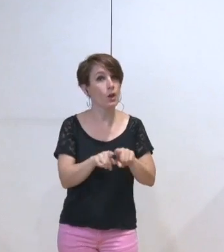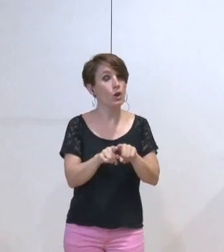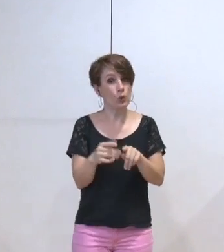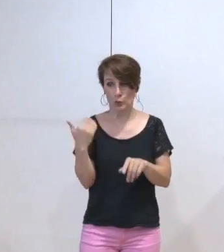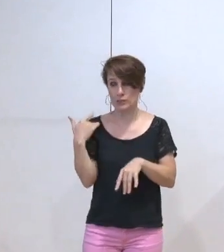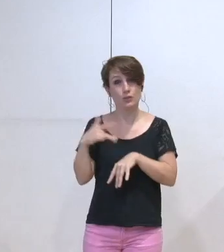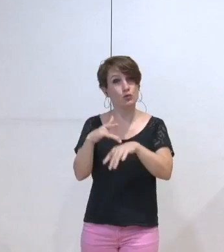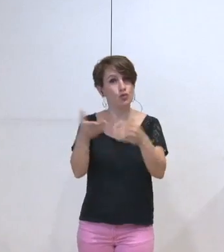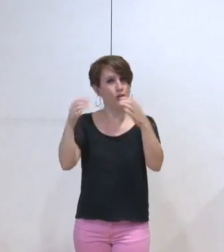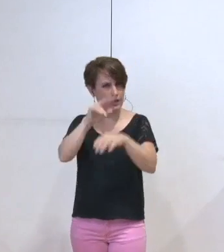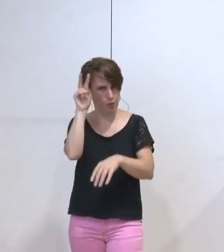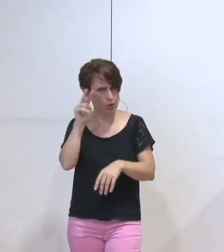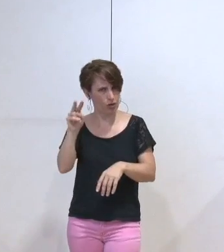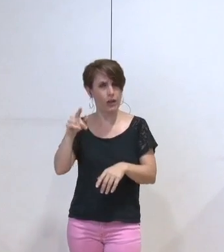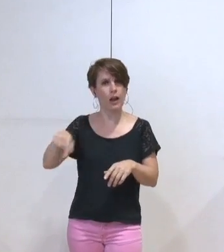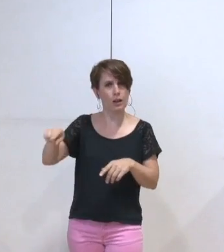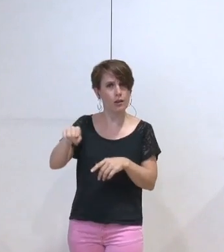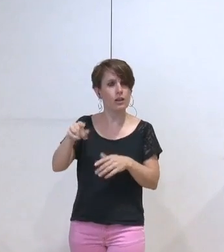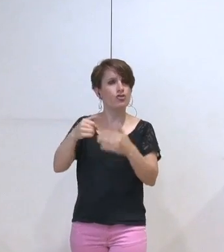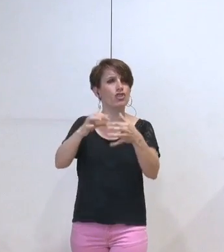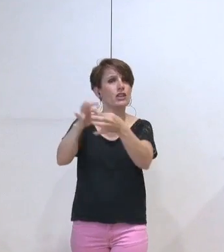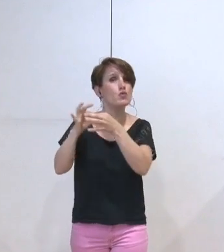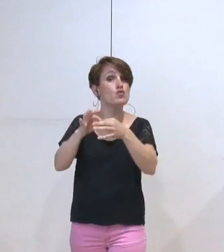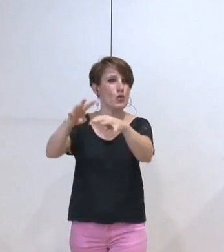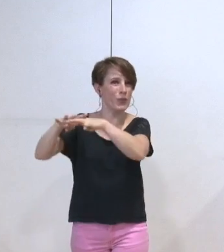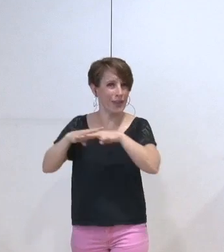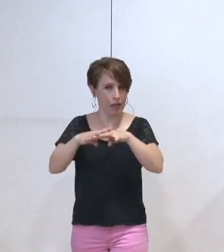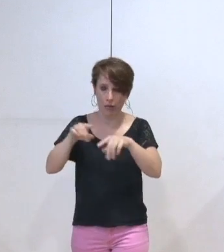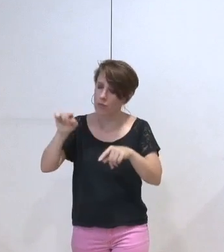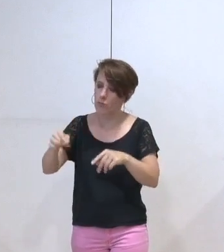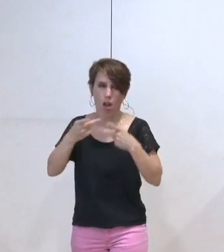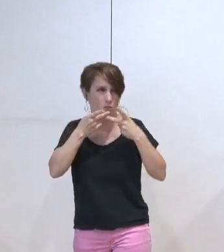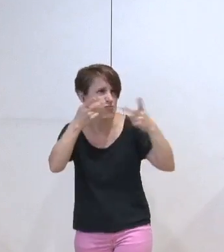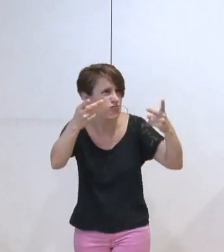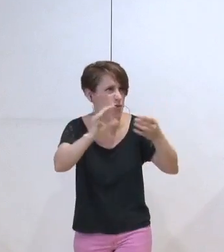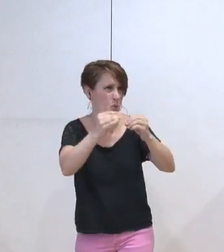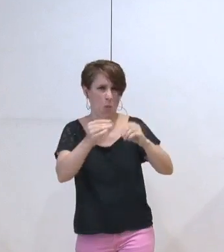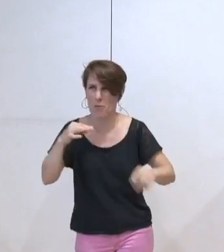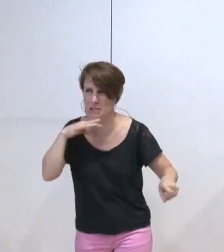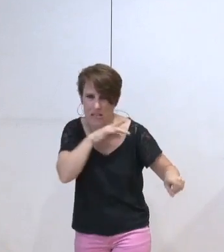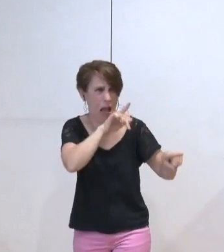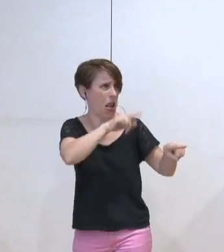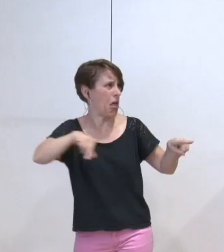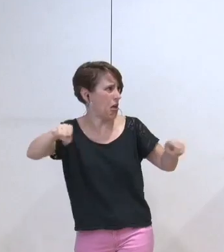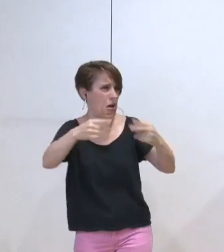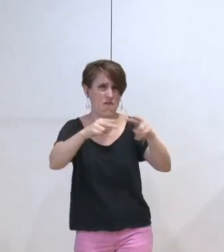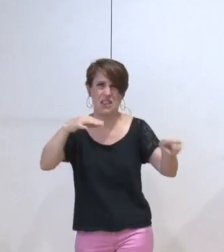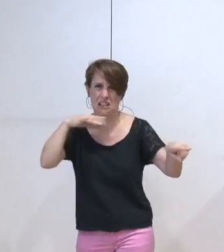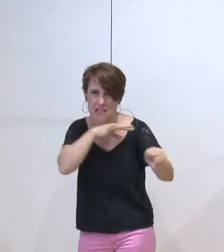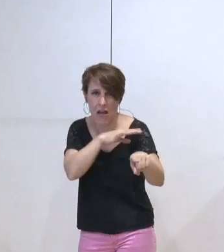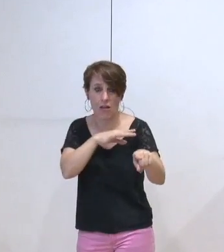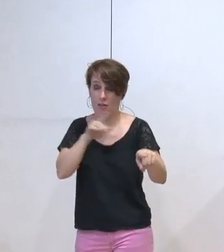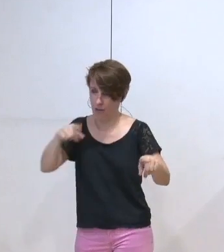assemblées générales de toutes les unions de quartiers chacune à leur tour elles vous ont demandé de